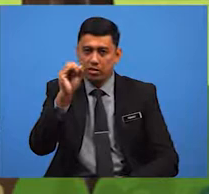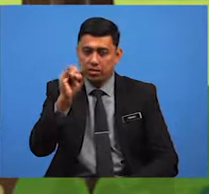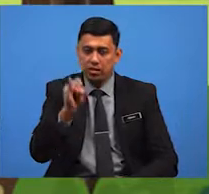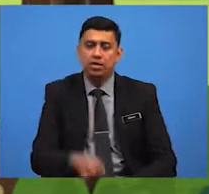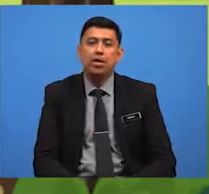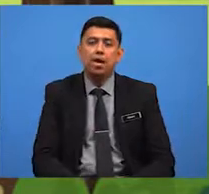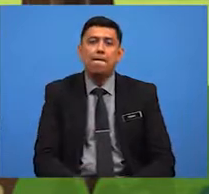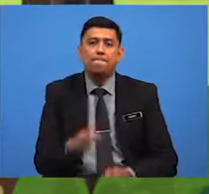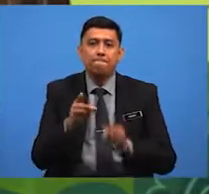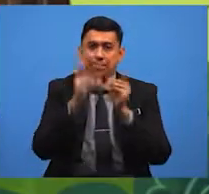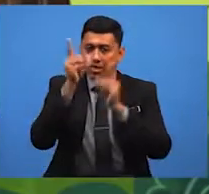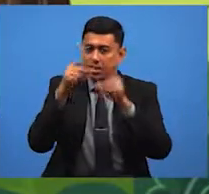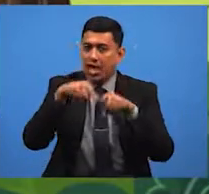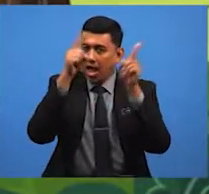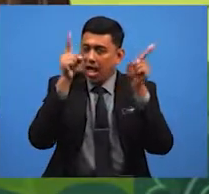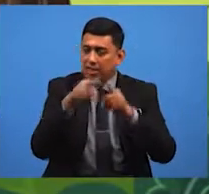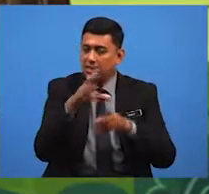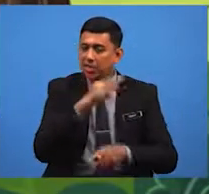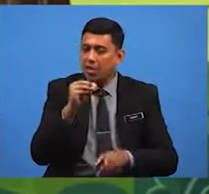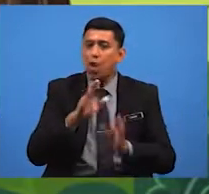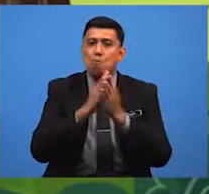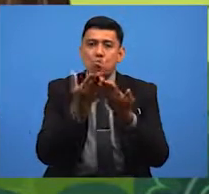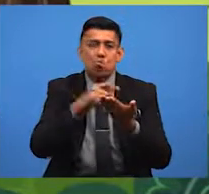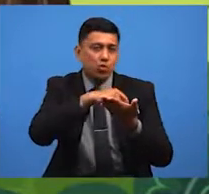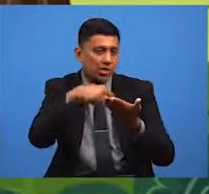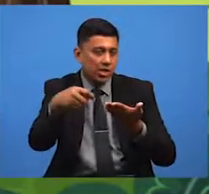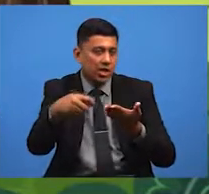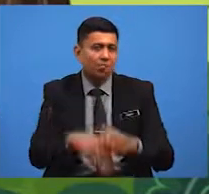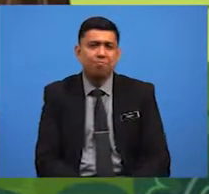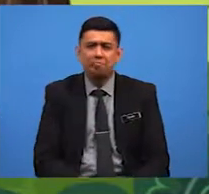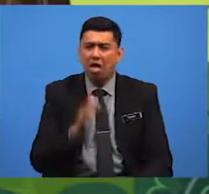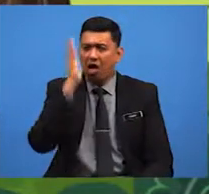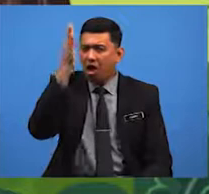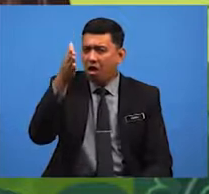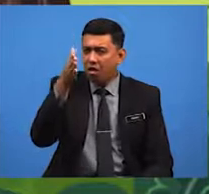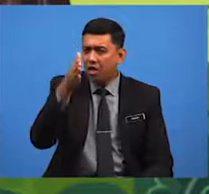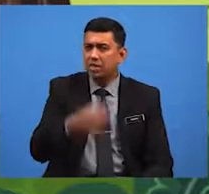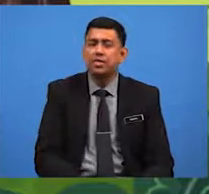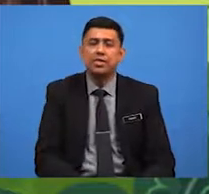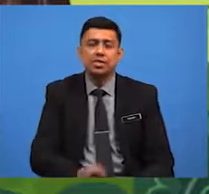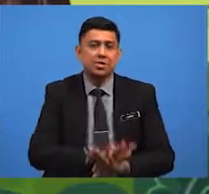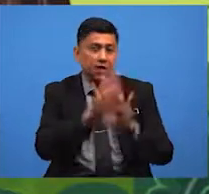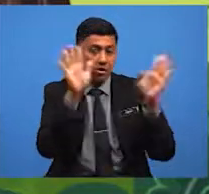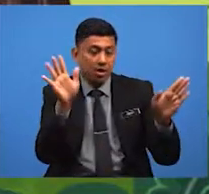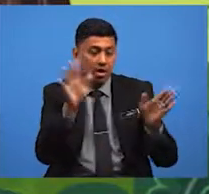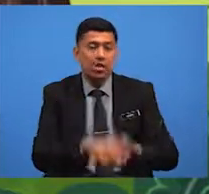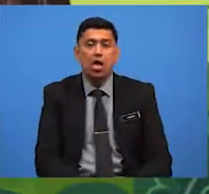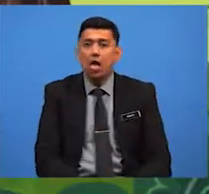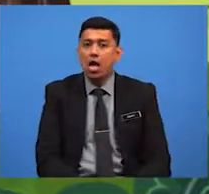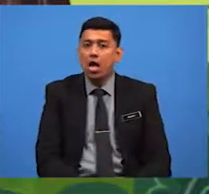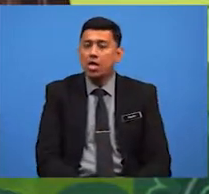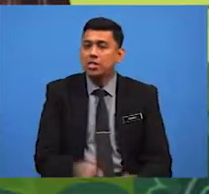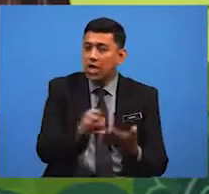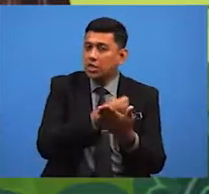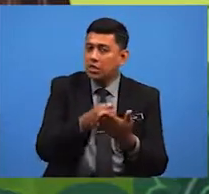catatan. Baiklah, pada hari ini cikgu akan mengupas sajak yang bertajuk